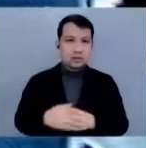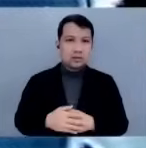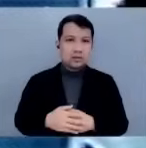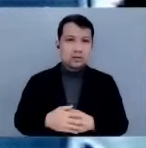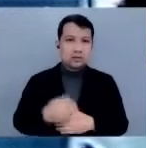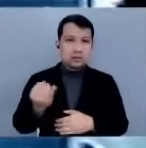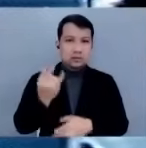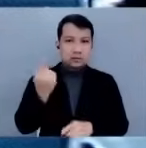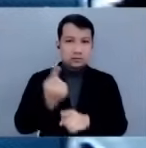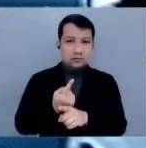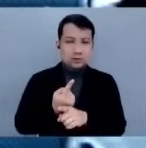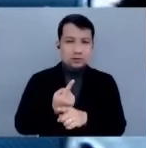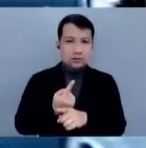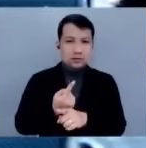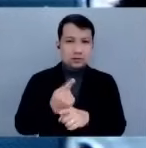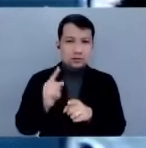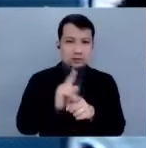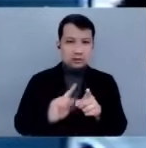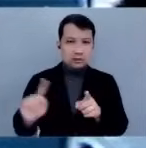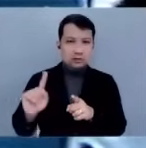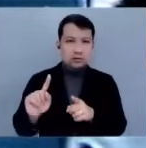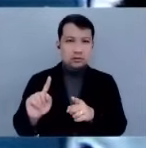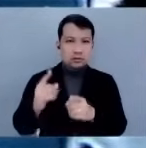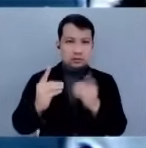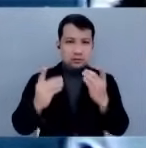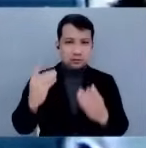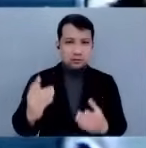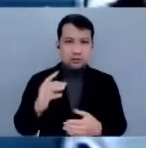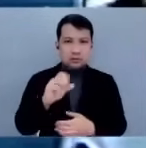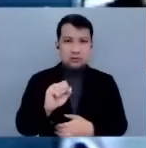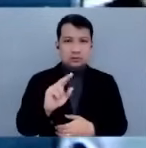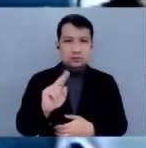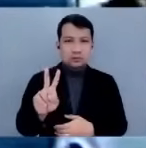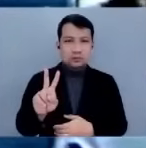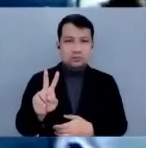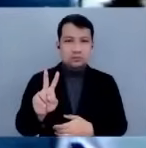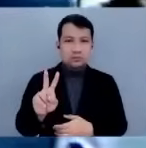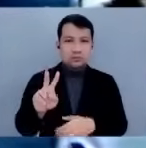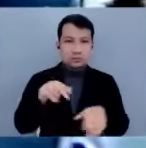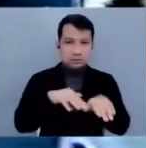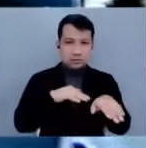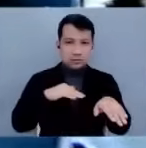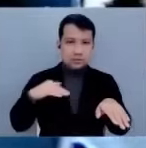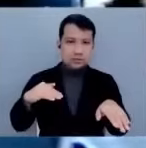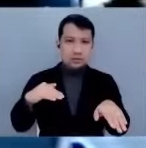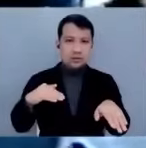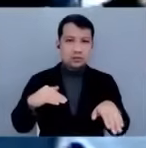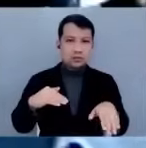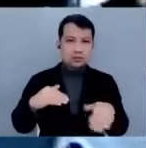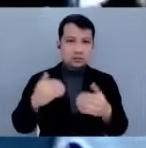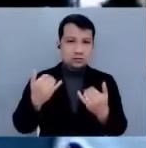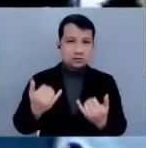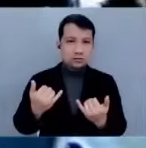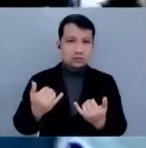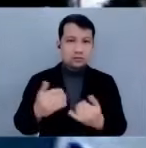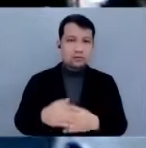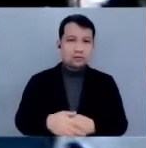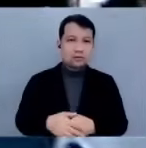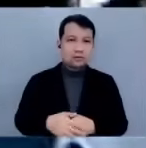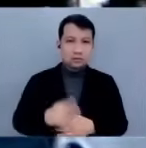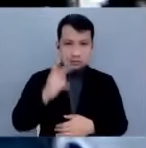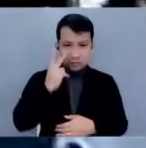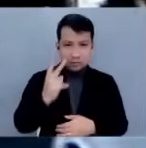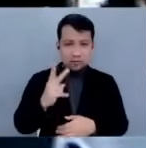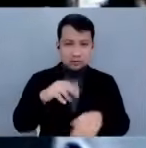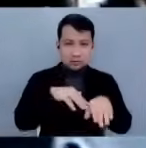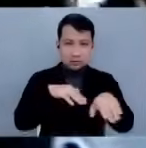lang, bumalik sa sasakyan ang driver ng SUV at umatras ito. Sa pagkakataong ito, kita ang yupi sa